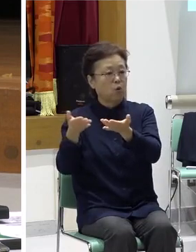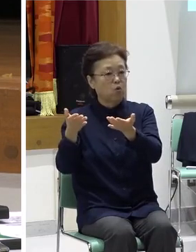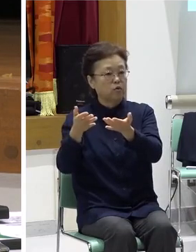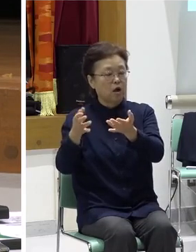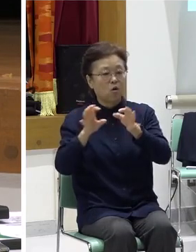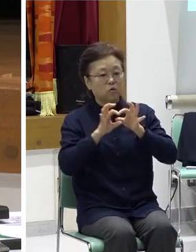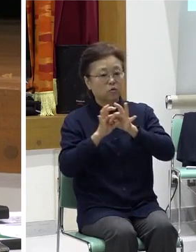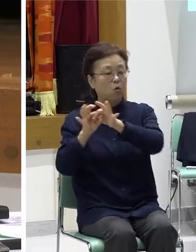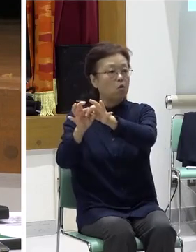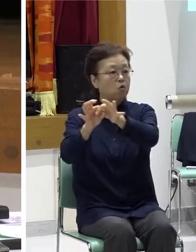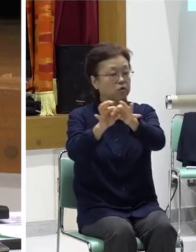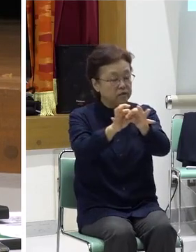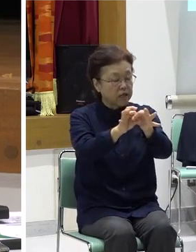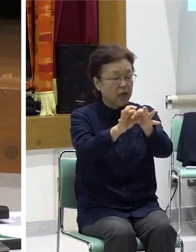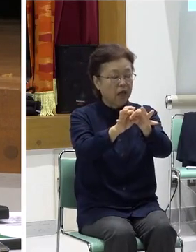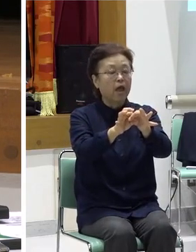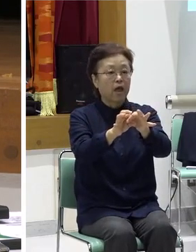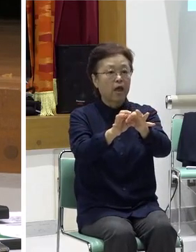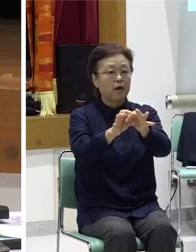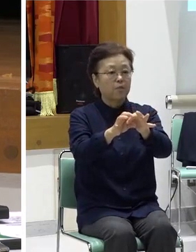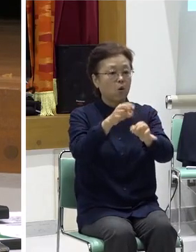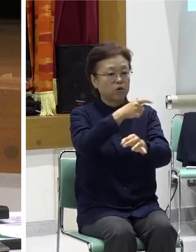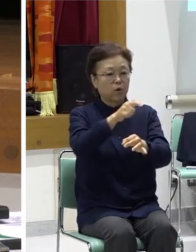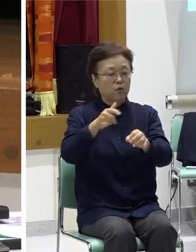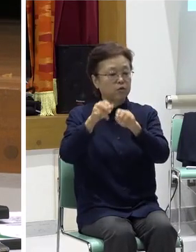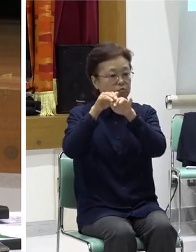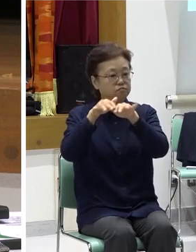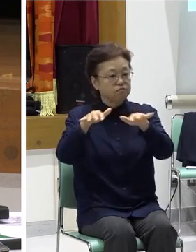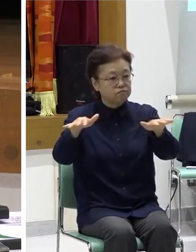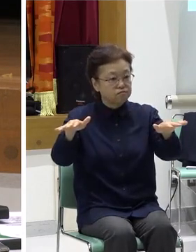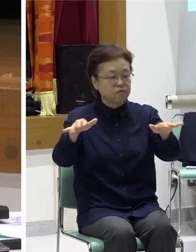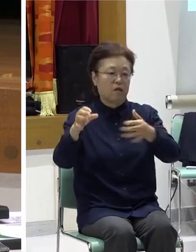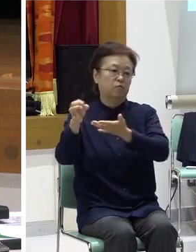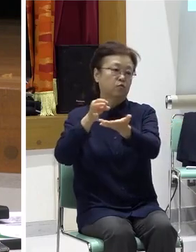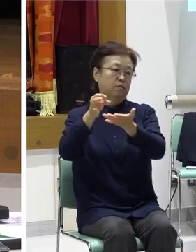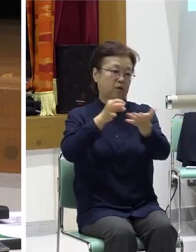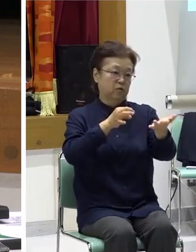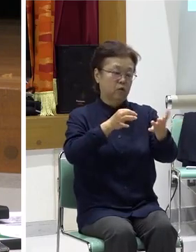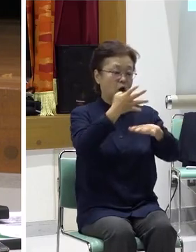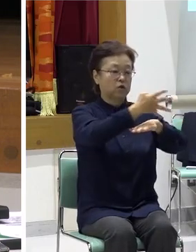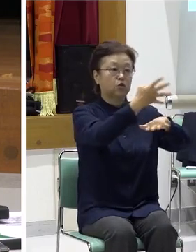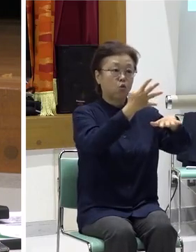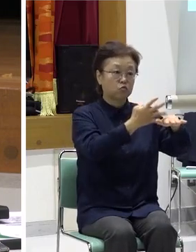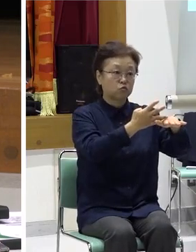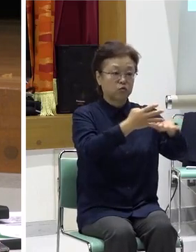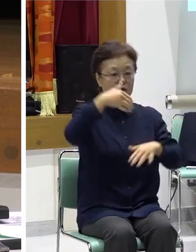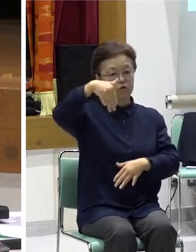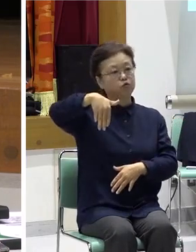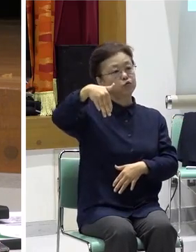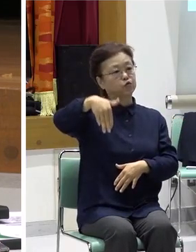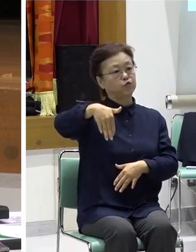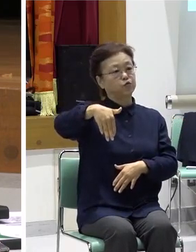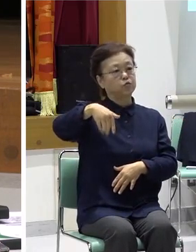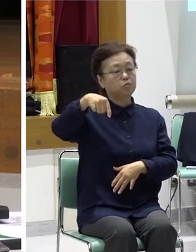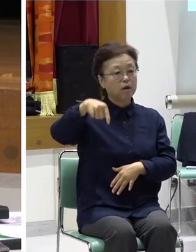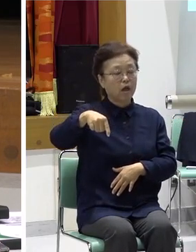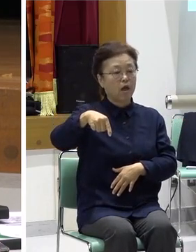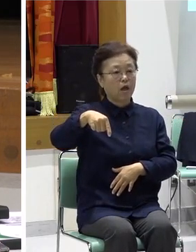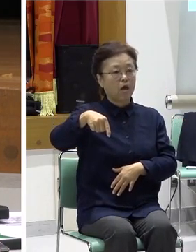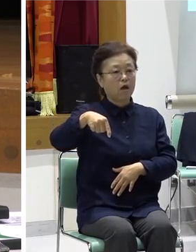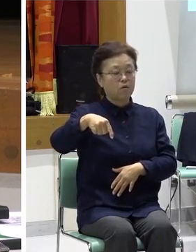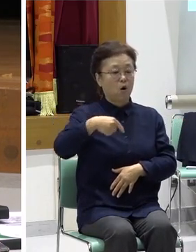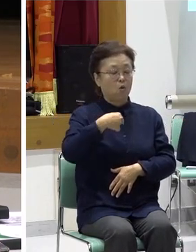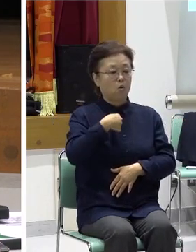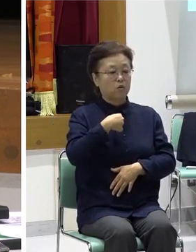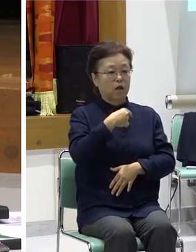日本手広く実は納品させていただいてます。四国や九州の方まで私たちが作